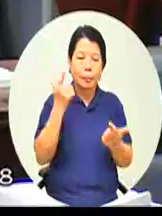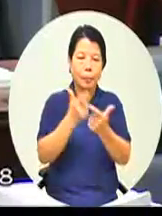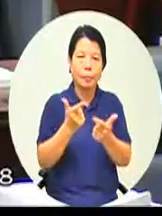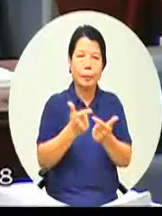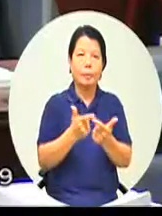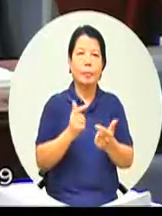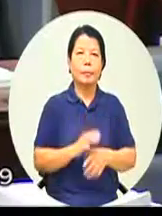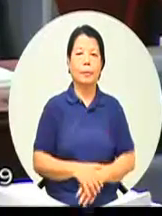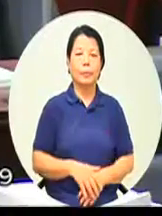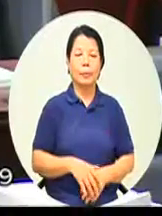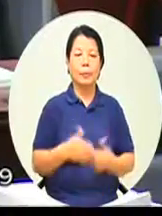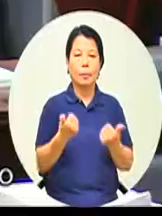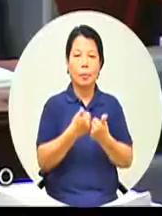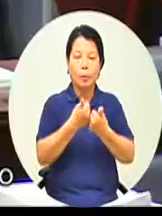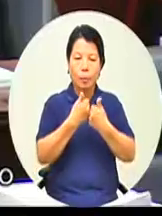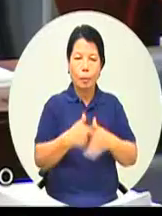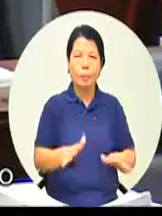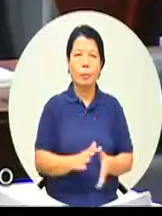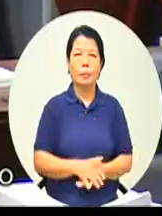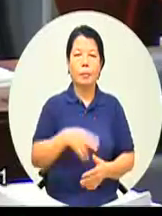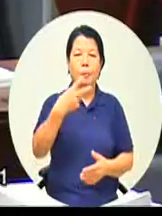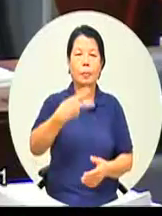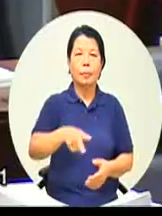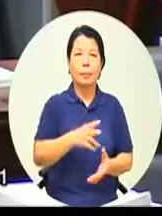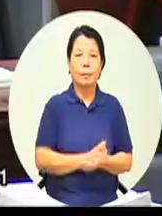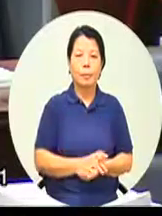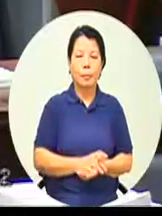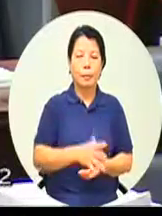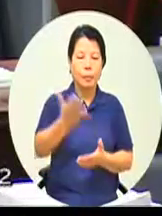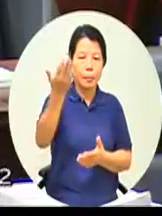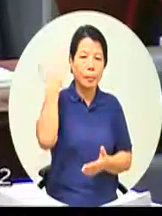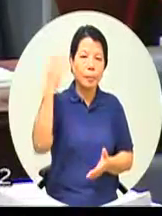然会后啊，再把我们啊之